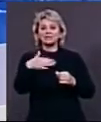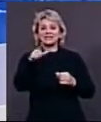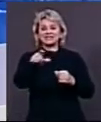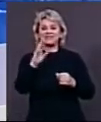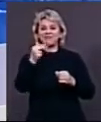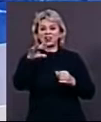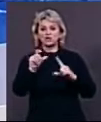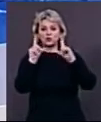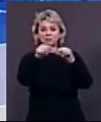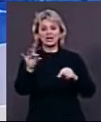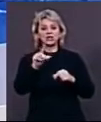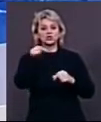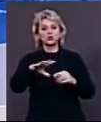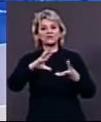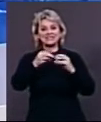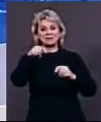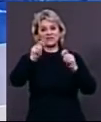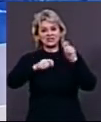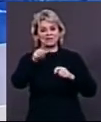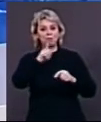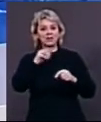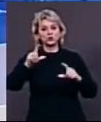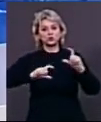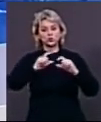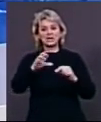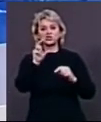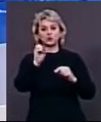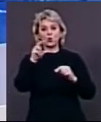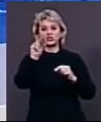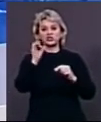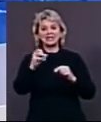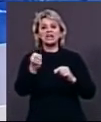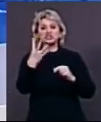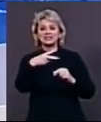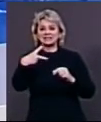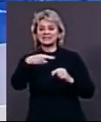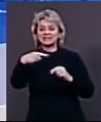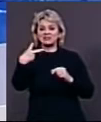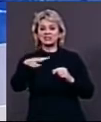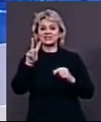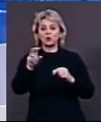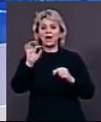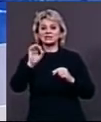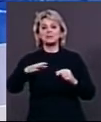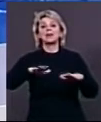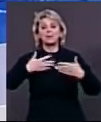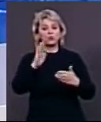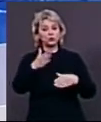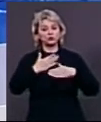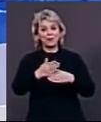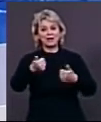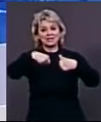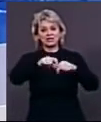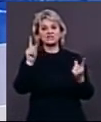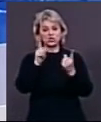волонтеров отправились из Ростова на Всемирный фестиваль молодежи и студентов в Сочи. С 14 по 22 октября добровольцы будут помогать